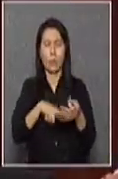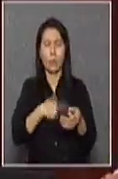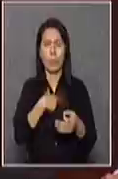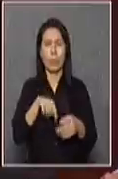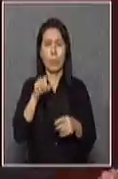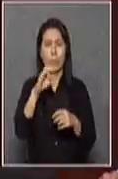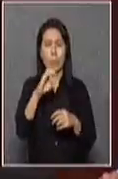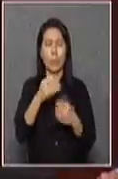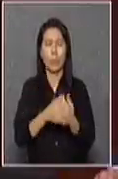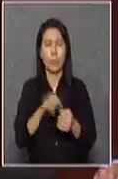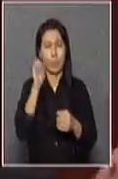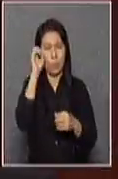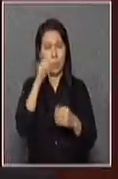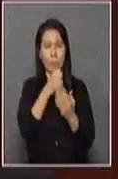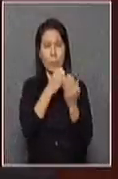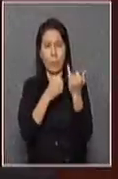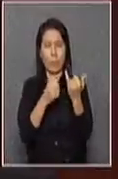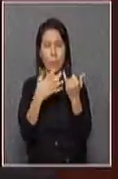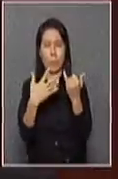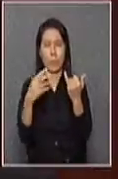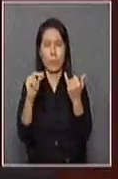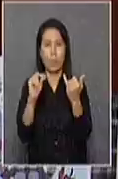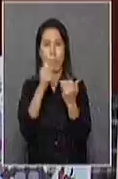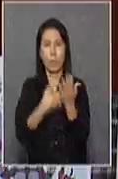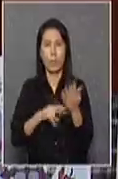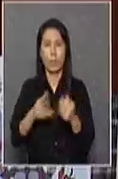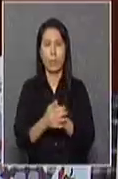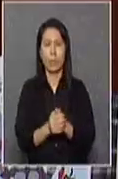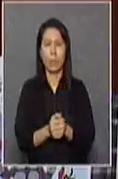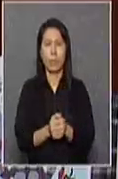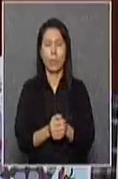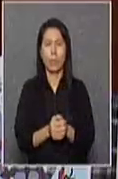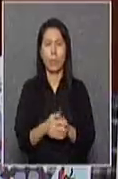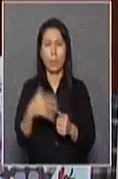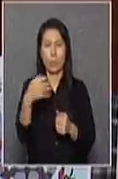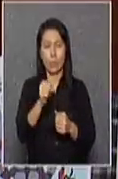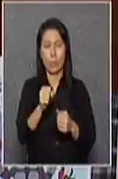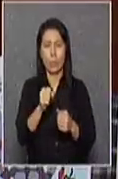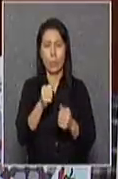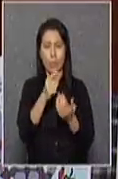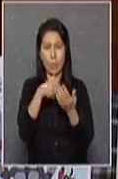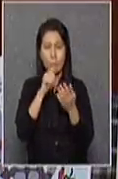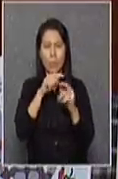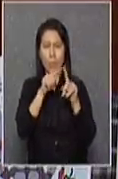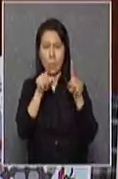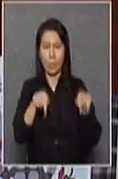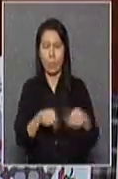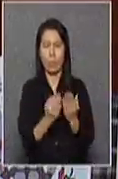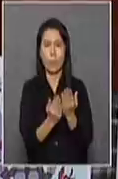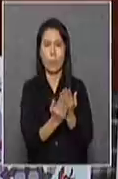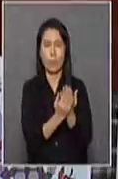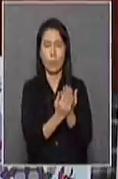志全議員，請你動議第657項修正案。 主席，我動議通過會議講稿附錄以上的